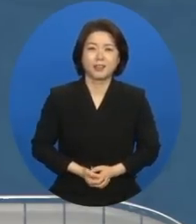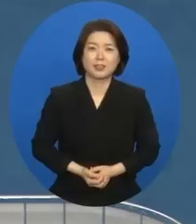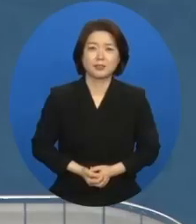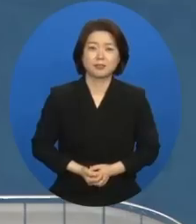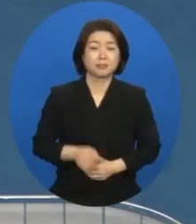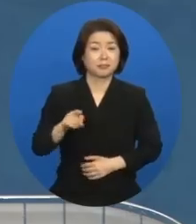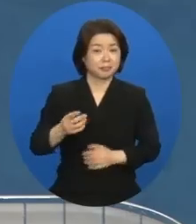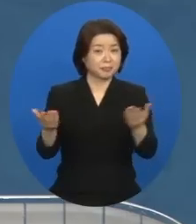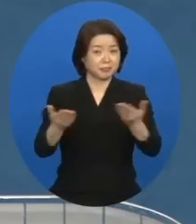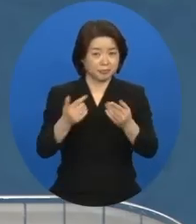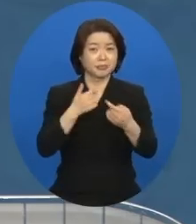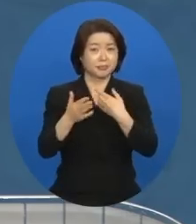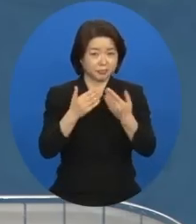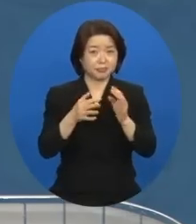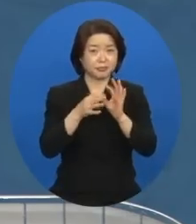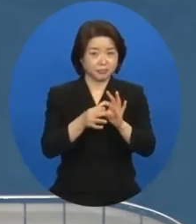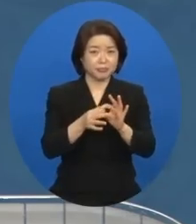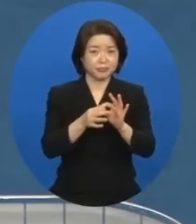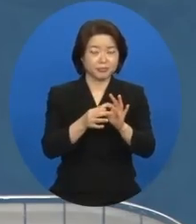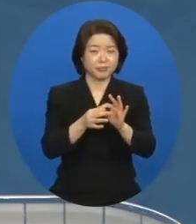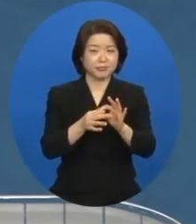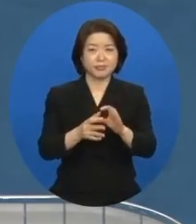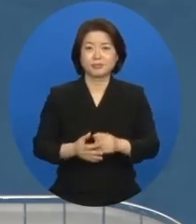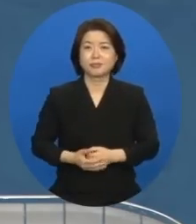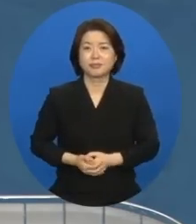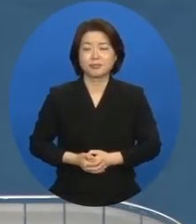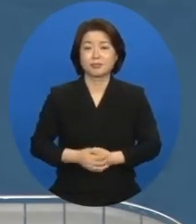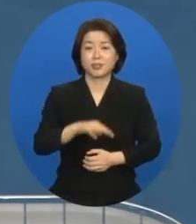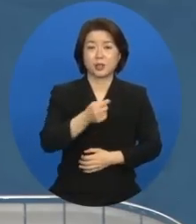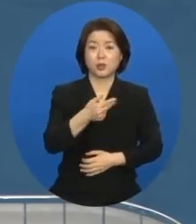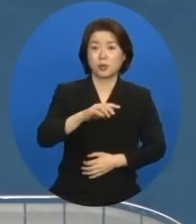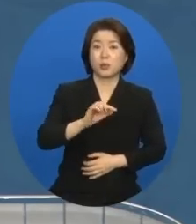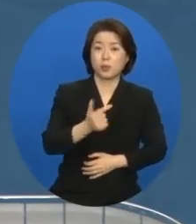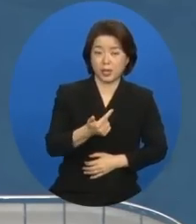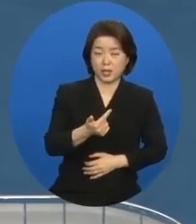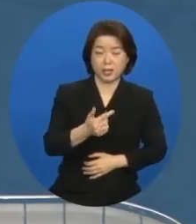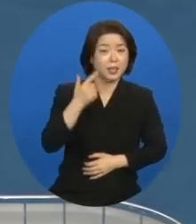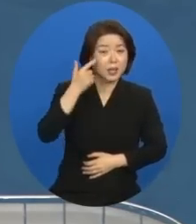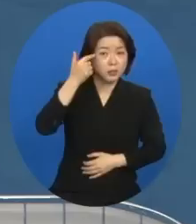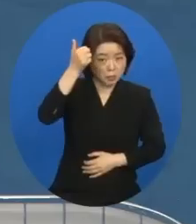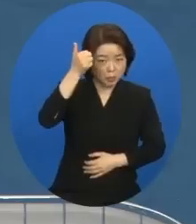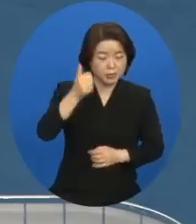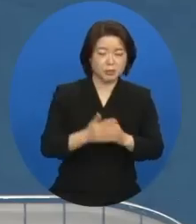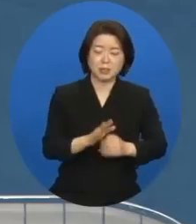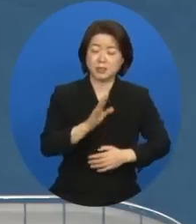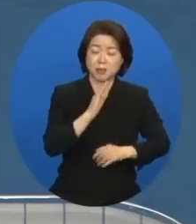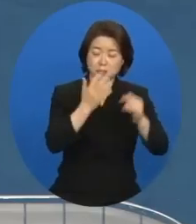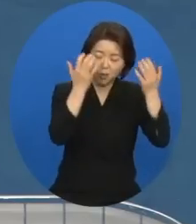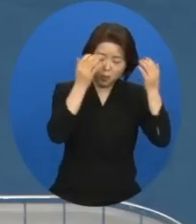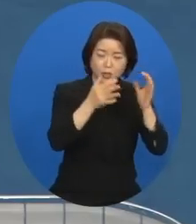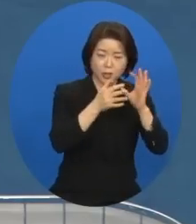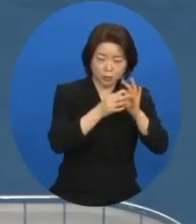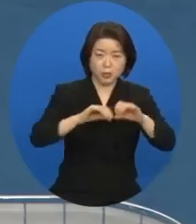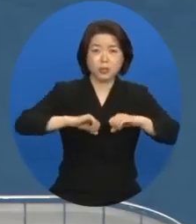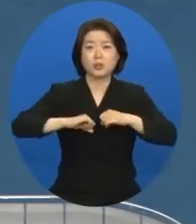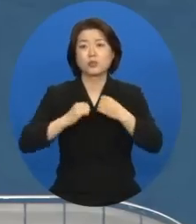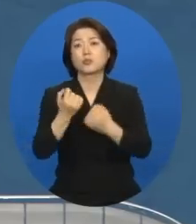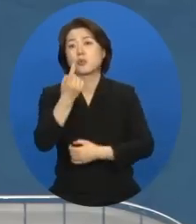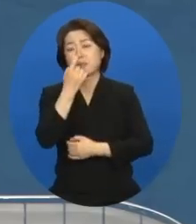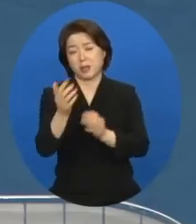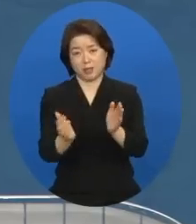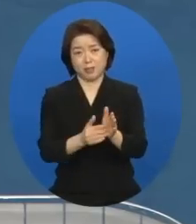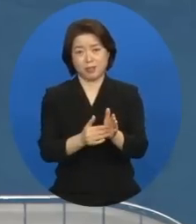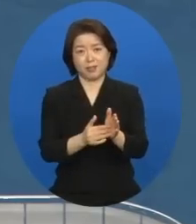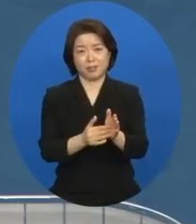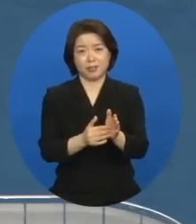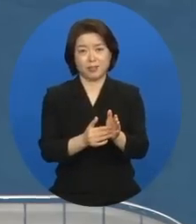자, 이 일을 겪으면서 로렌 커닝햄 목사님은 정말 고난을 통하여 순종을 배웠어요.